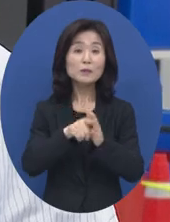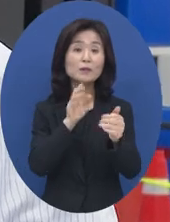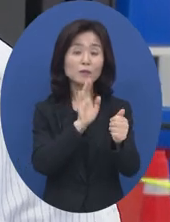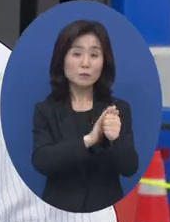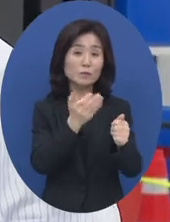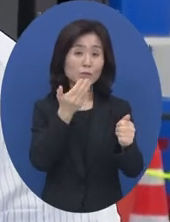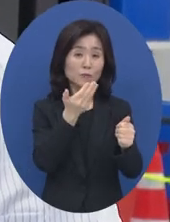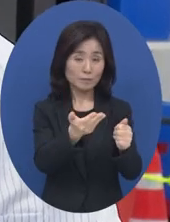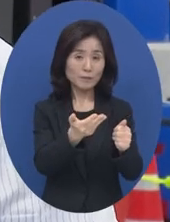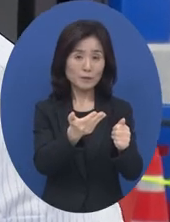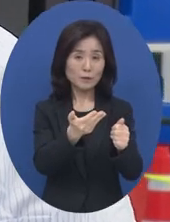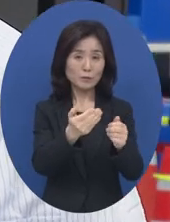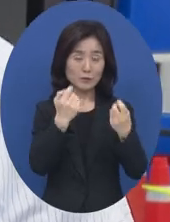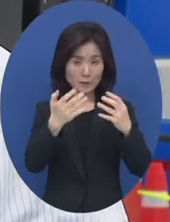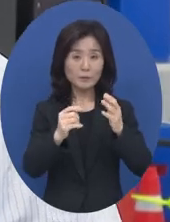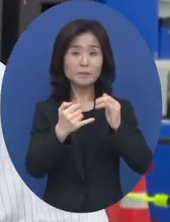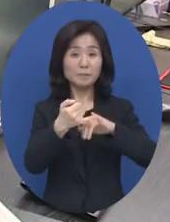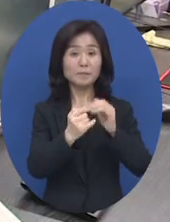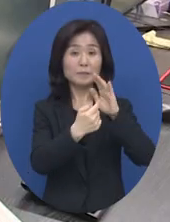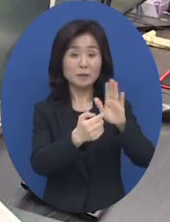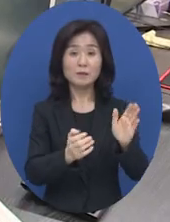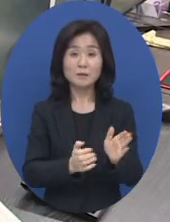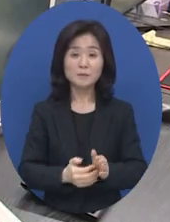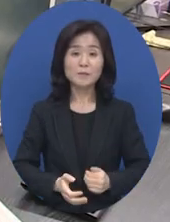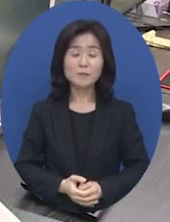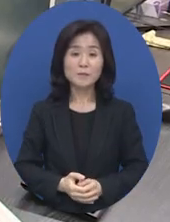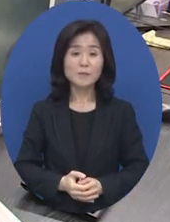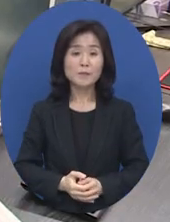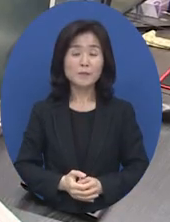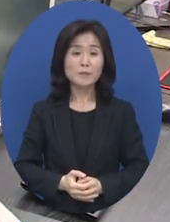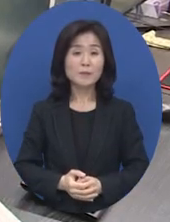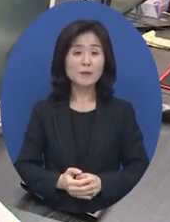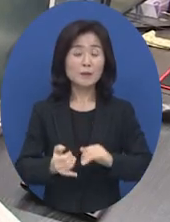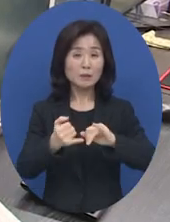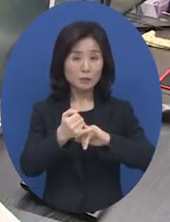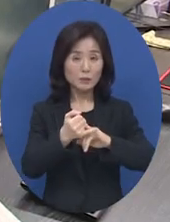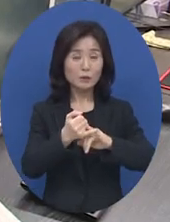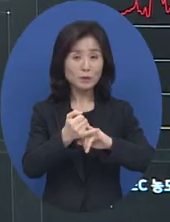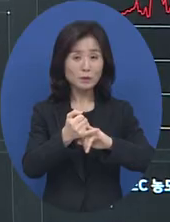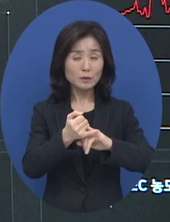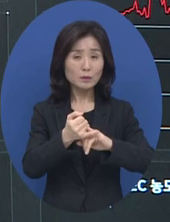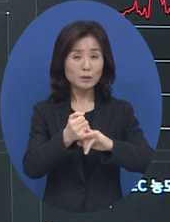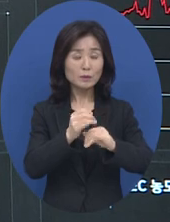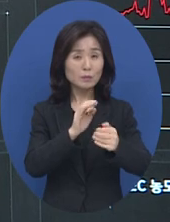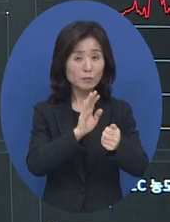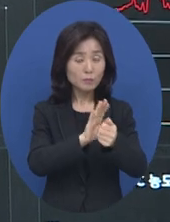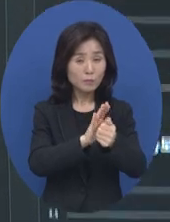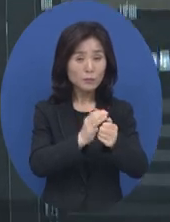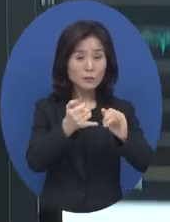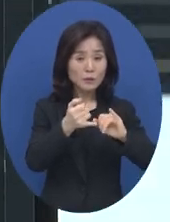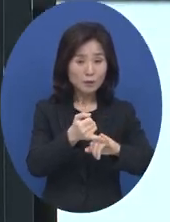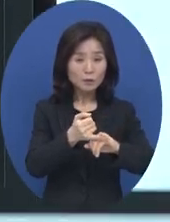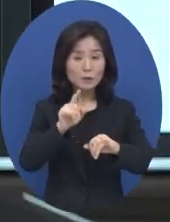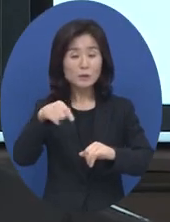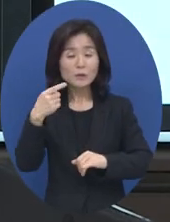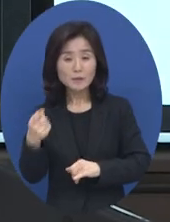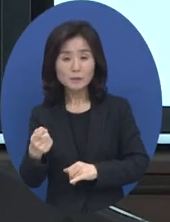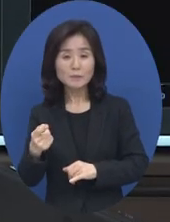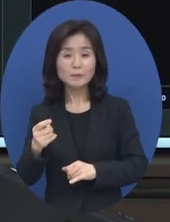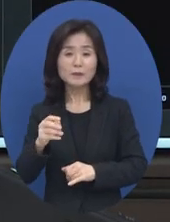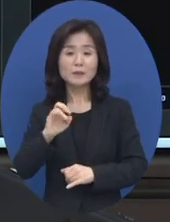지원하겠다는 뜻을 확실히 밝혔습니다. 이 지사의 지원 약속은 스마트팜 선도 기업 방문으로 바로